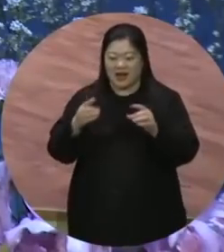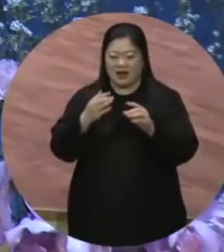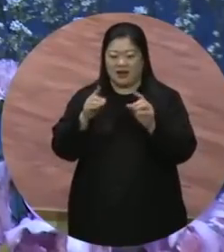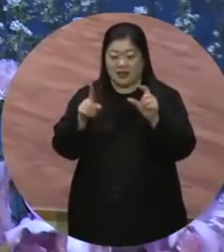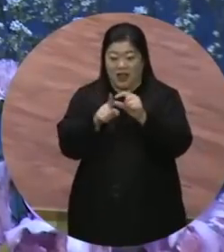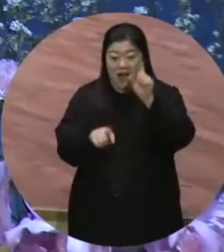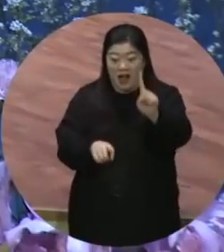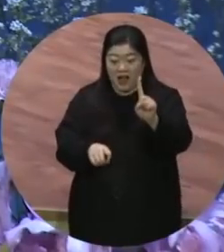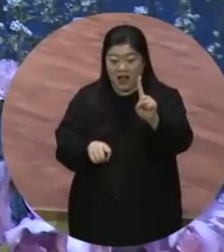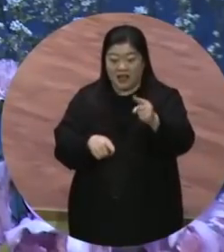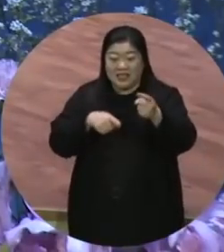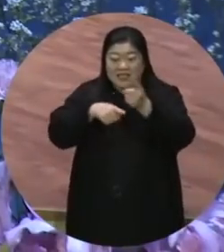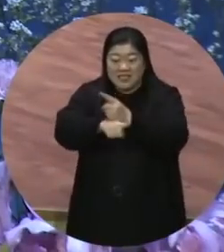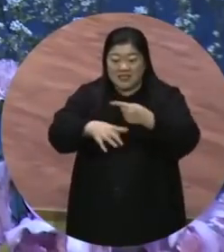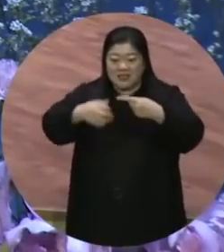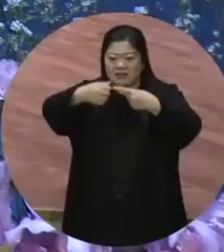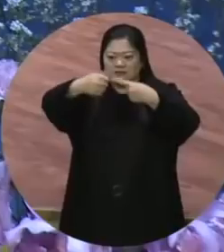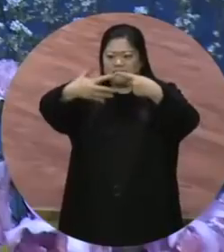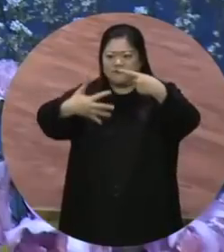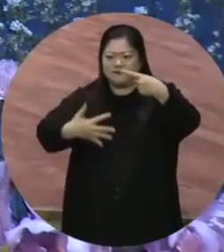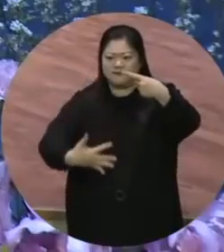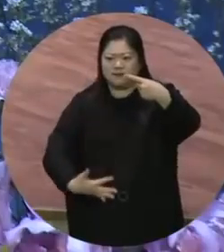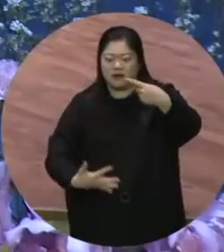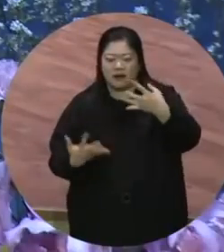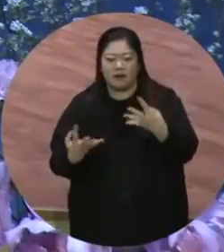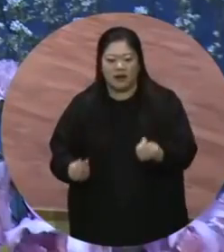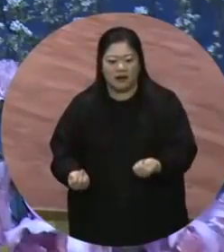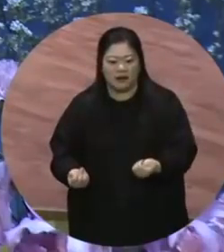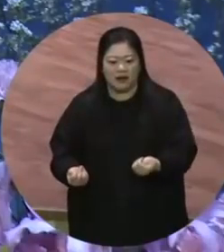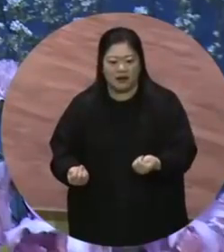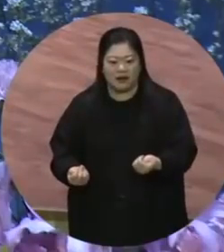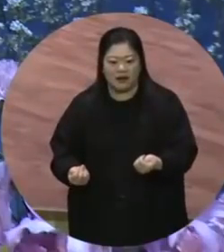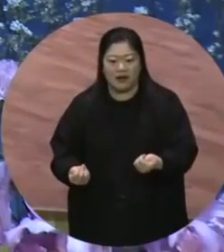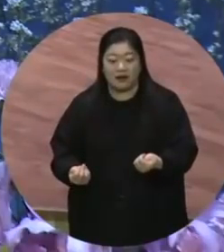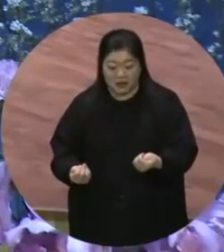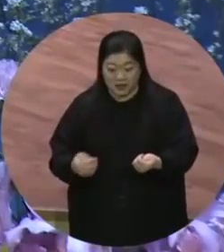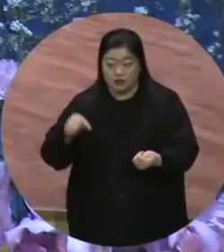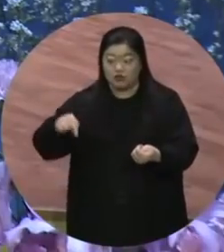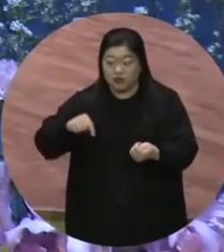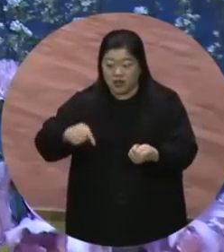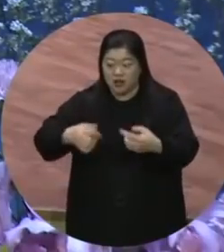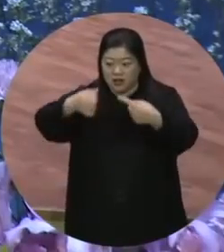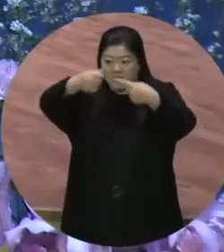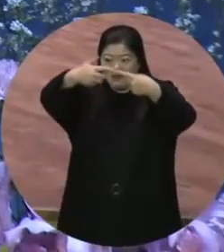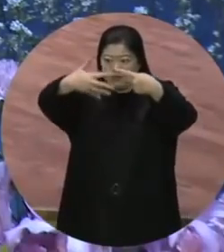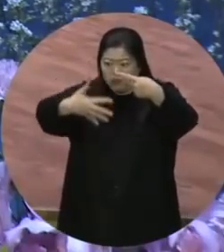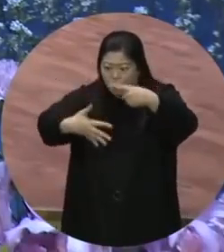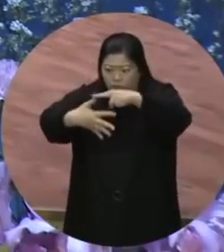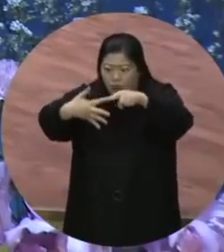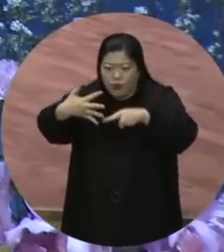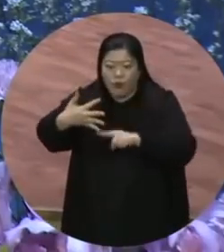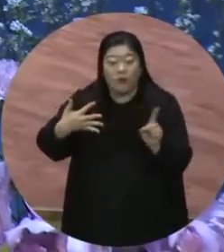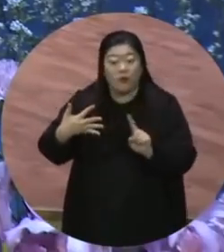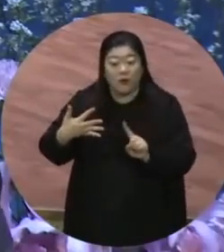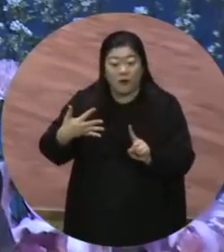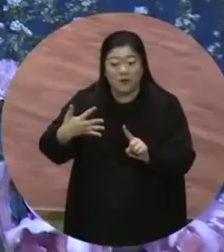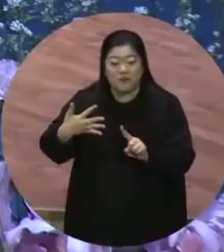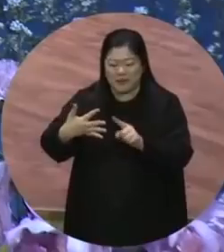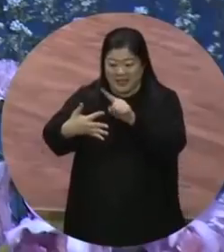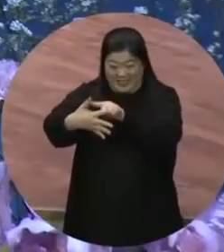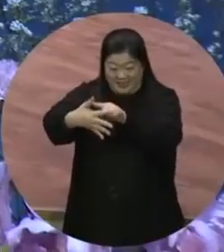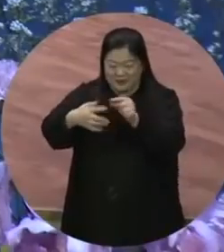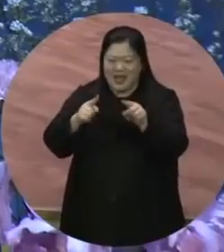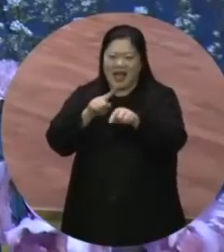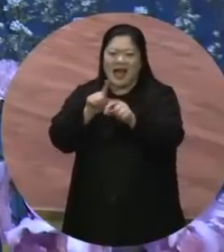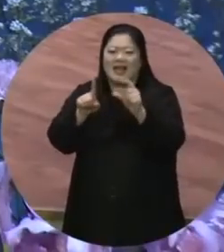끝도 없이 그렇게 표현을 할 수 있는 그런 말이 단어이기 때문에 그렇습니다. 가장